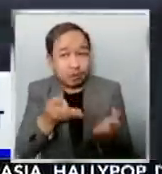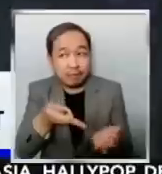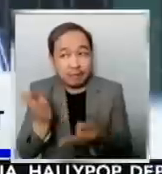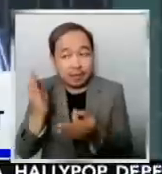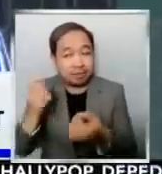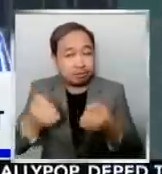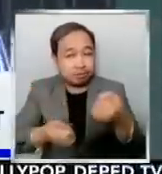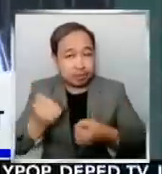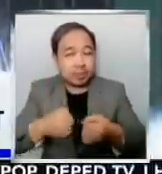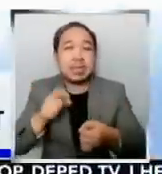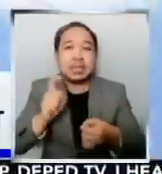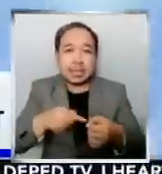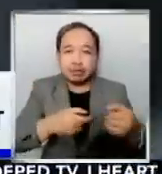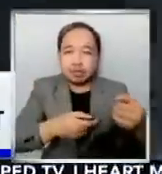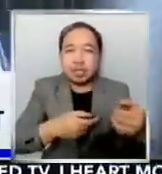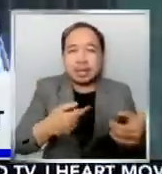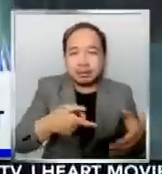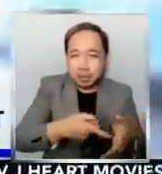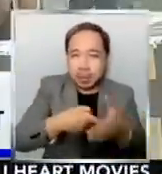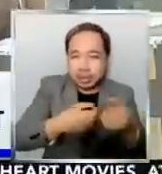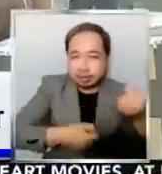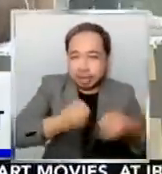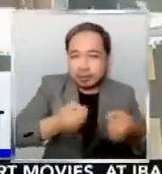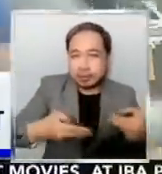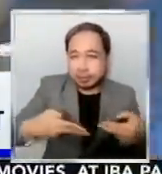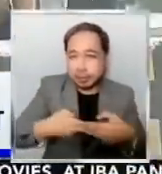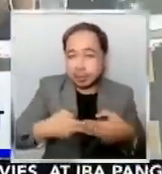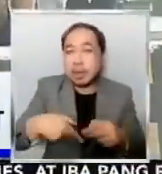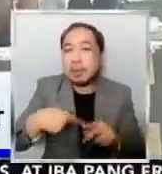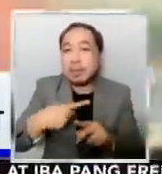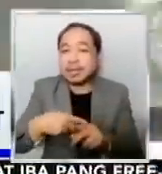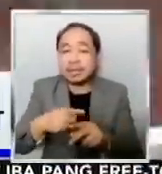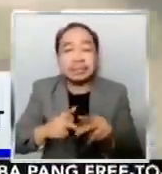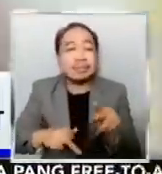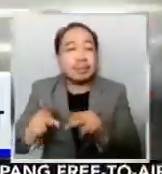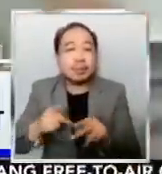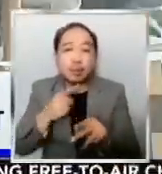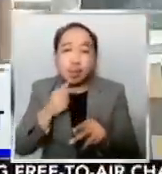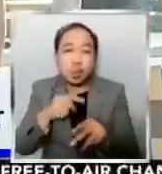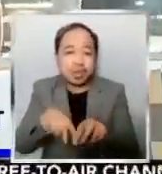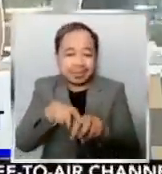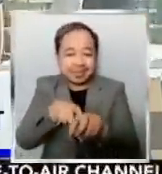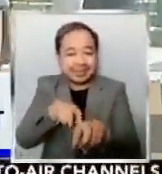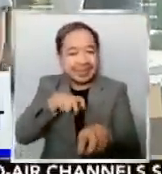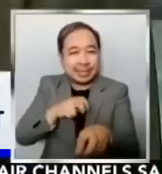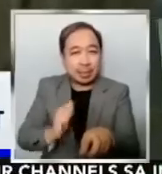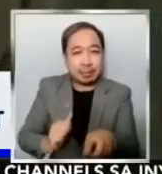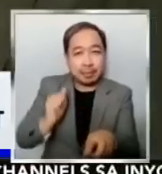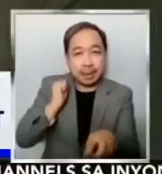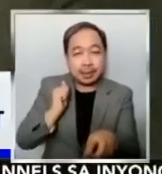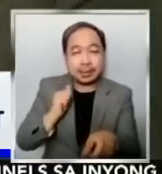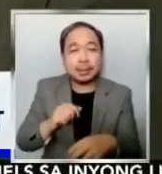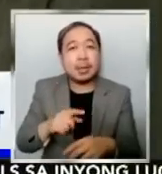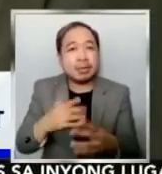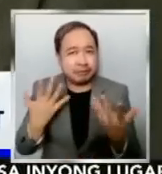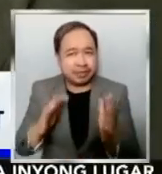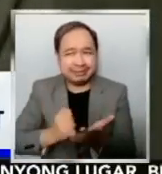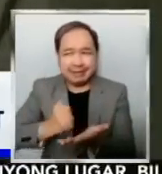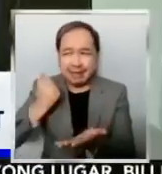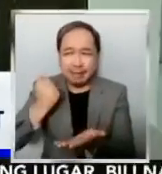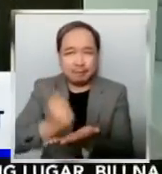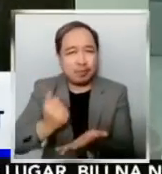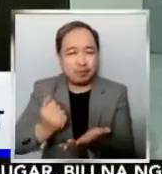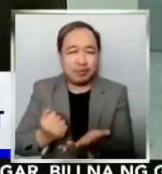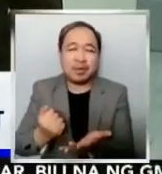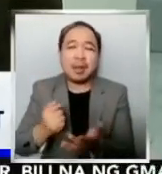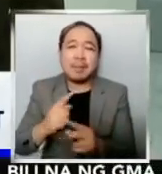mga pasaherong direktang nasa likod ng bus driver. At dahil matagal nang naipasa ang batas at paulit-ulit na lang ang